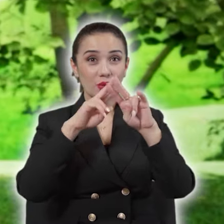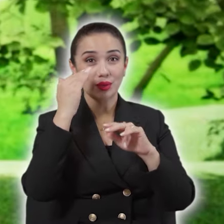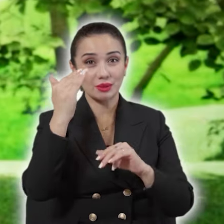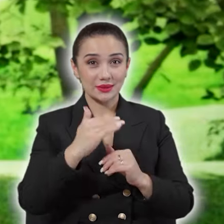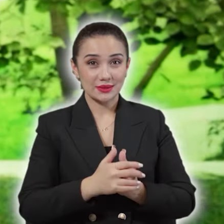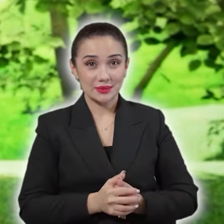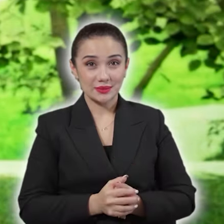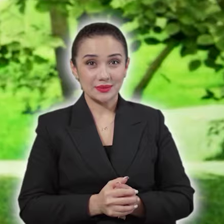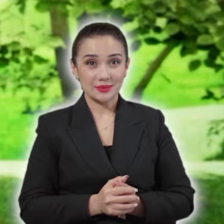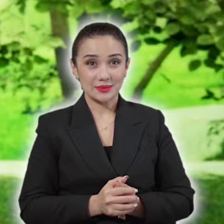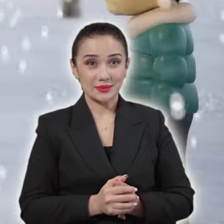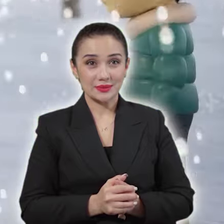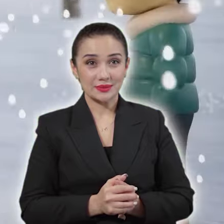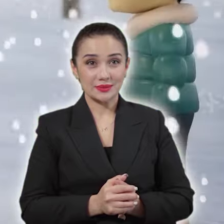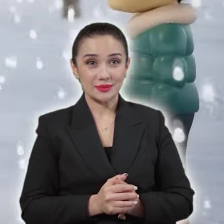yulduz.